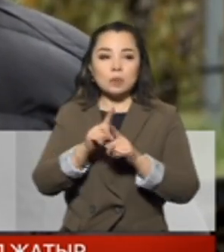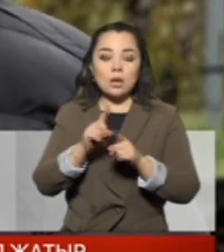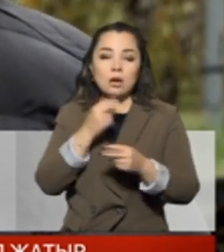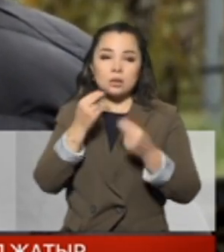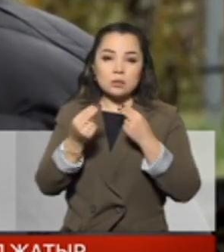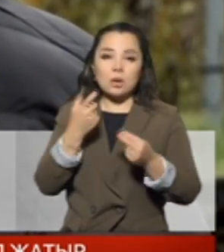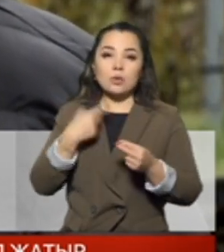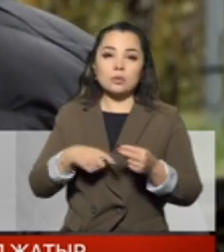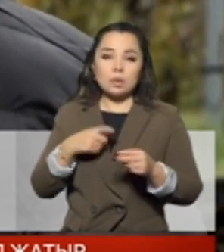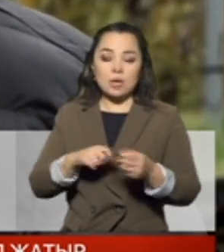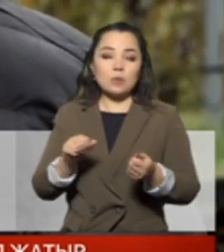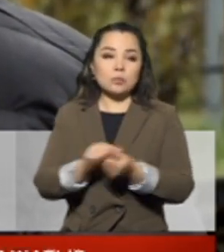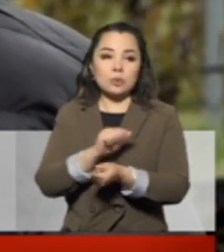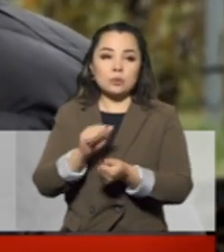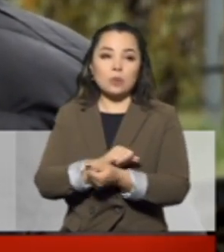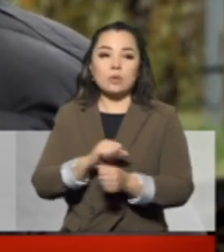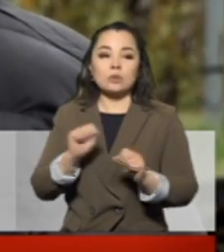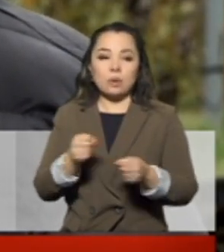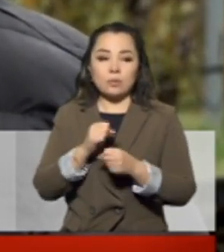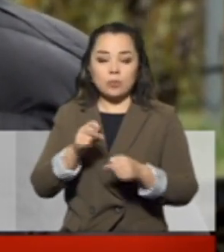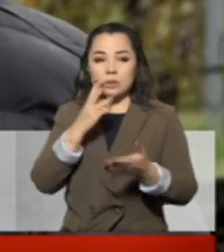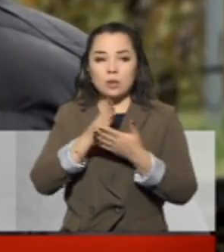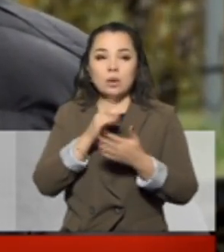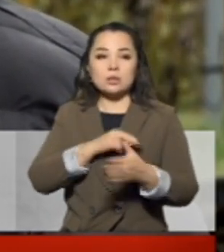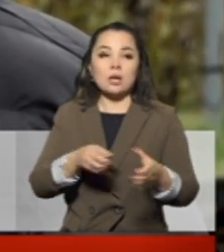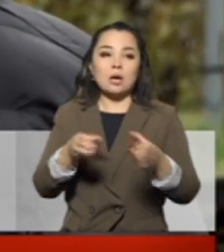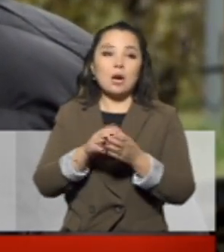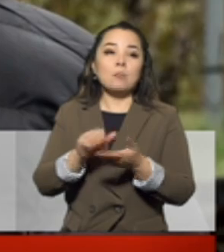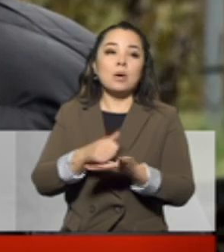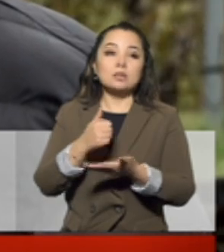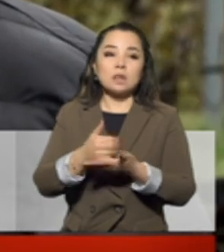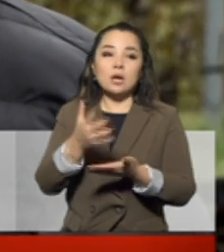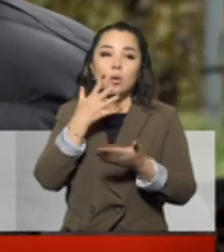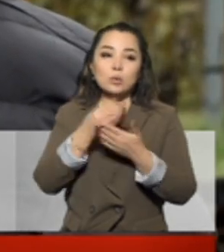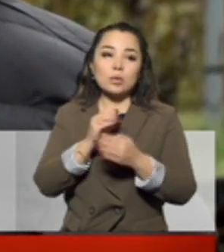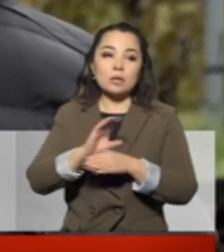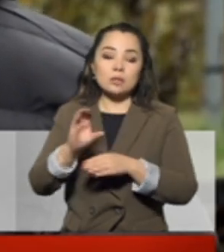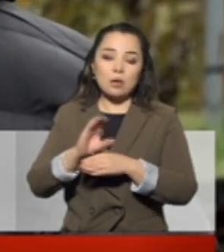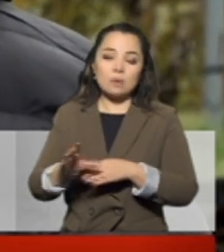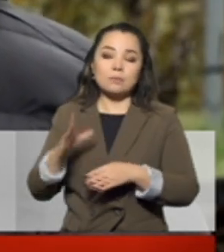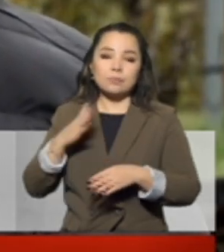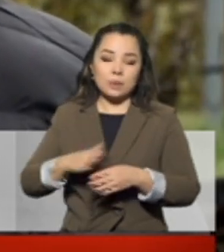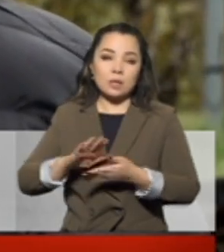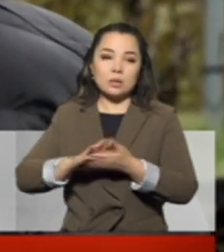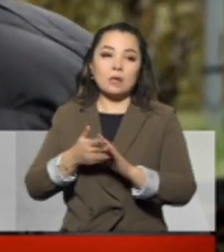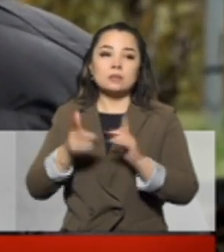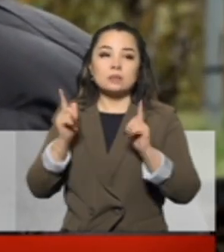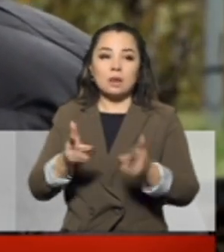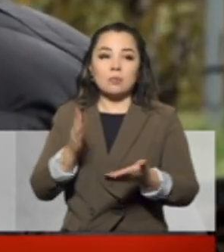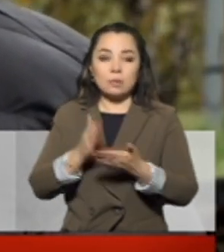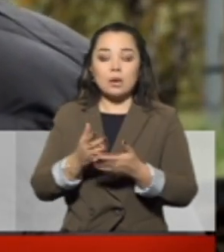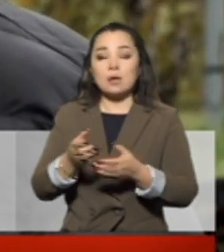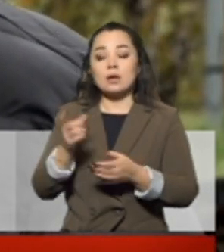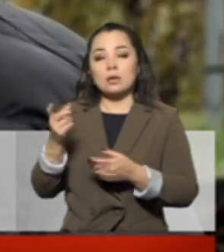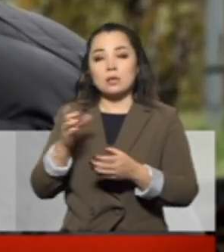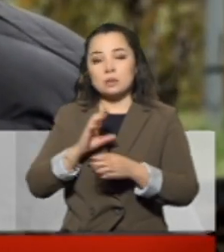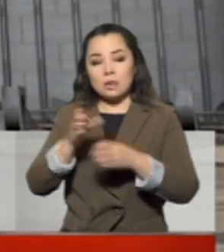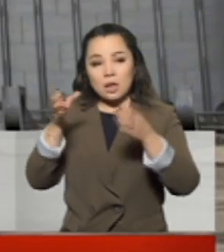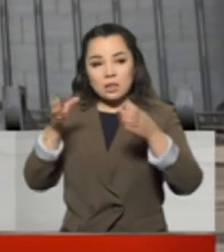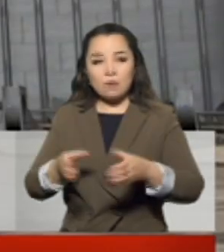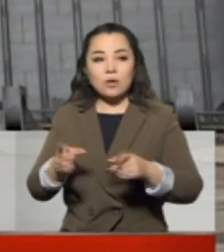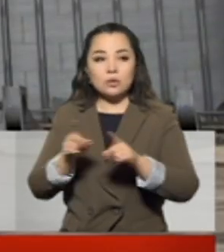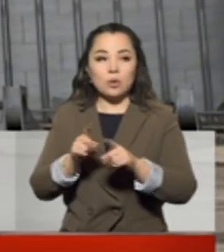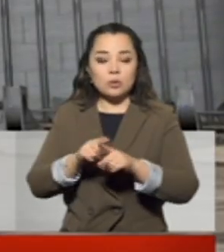астықты өздері кептіретін мүмкіндігі жоқ. Серіктестік басшылары өнімді өткізу үшін амалсыз келіседі. Элеваторларда ешкім